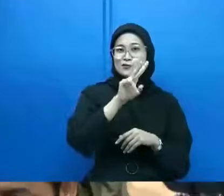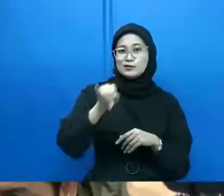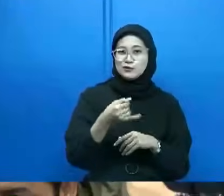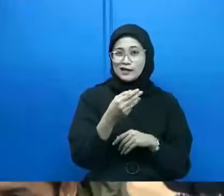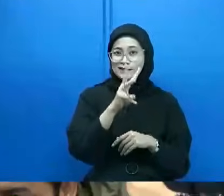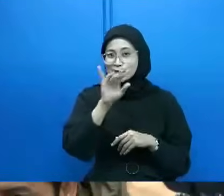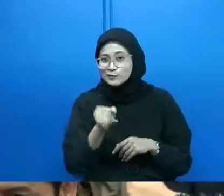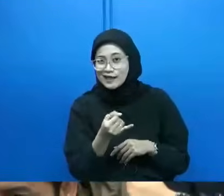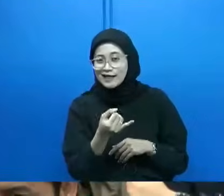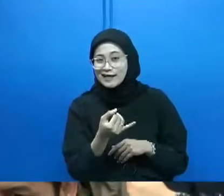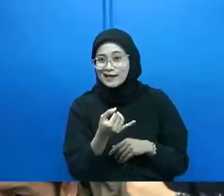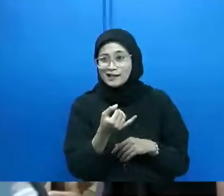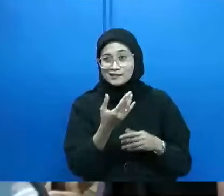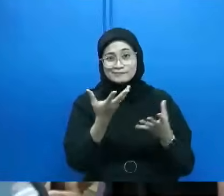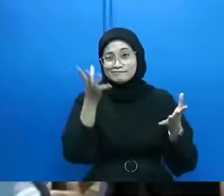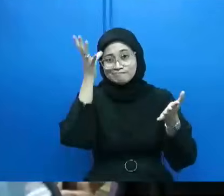Gak ada yang tahu.